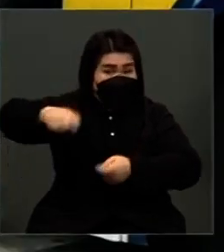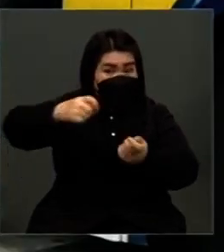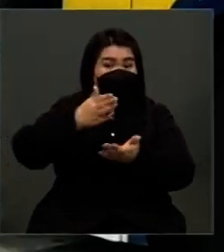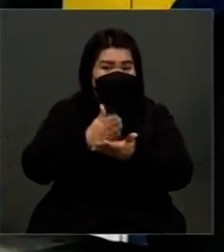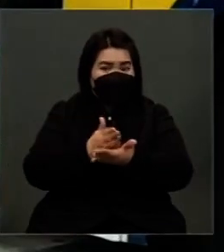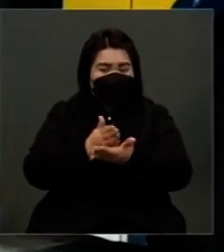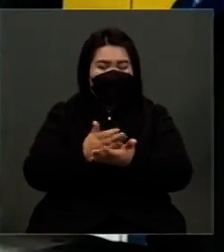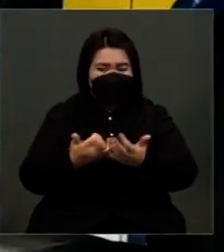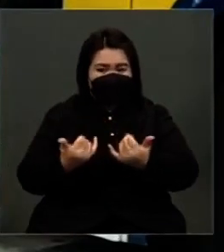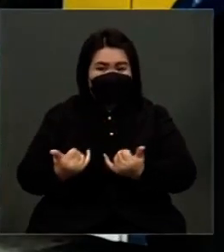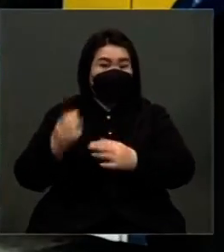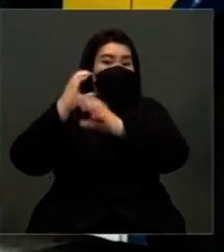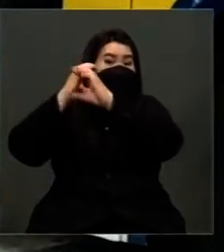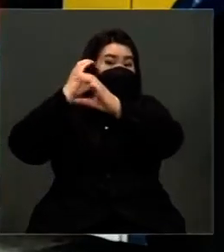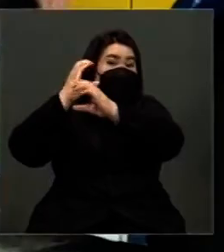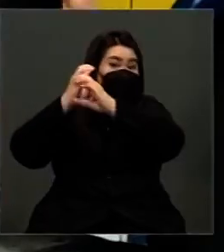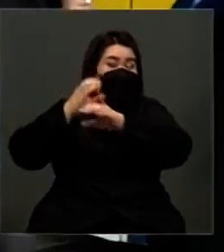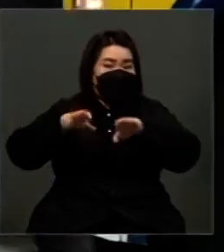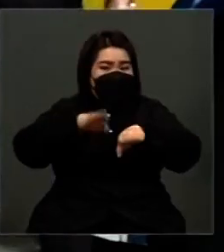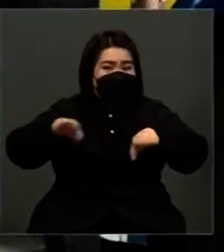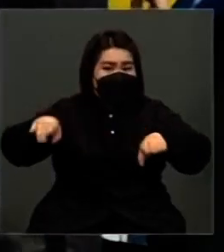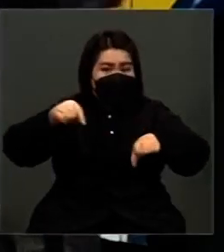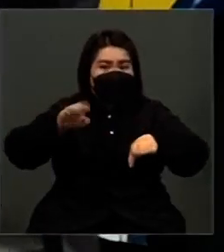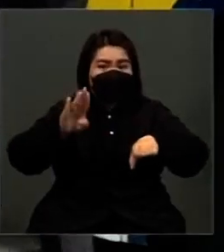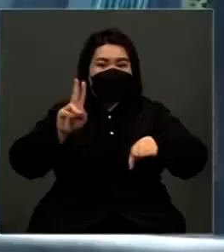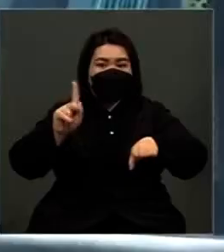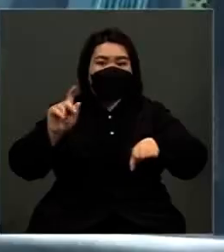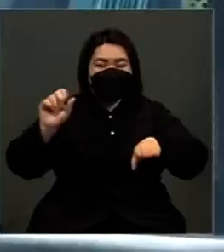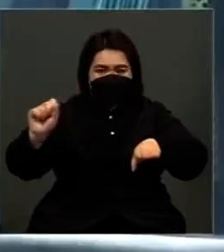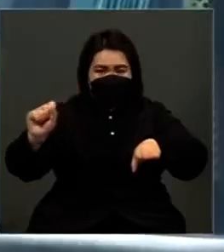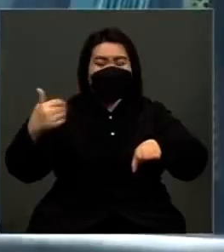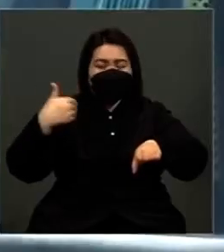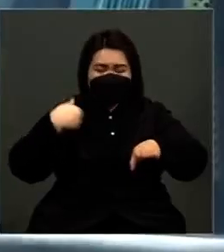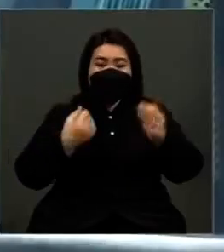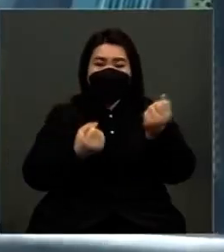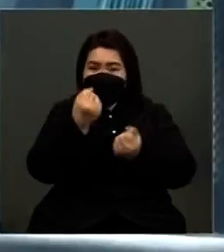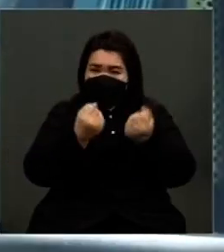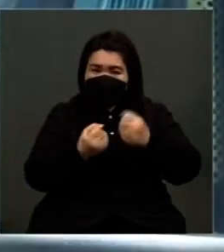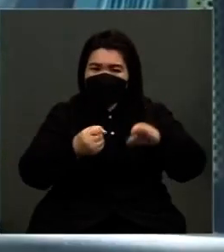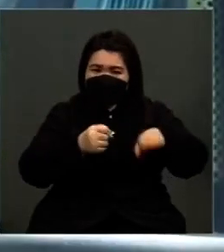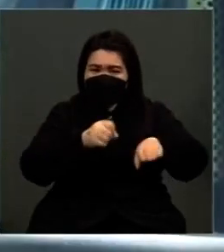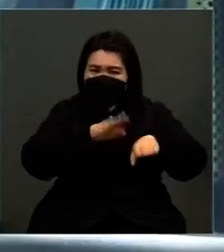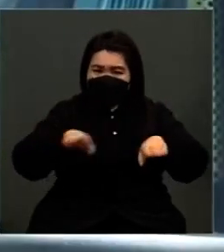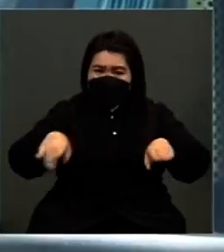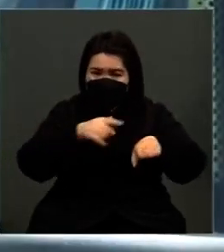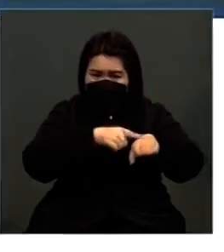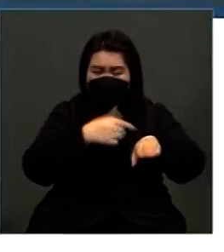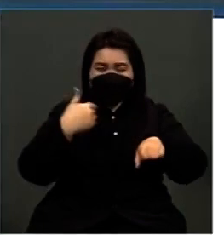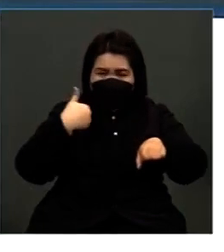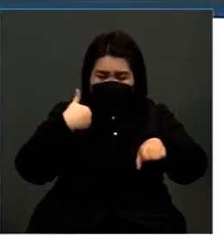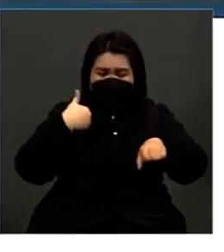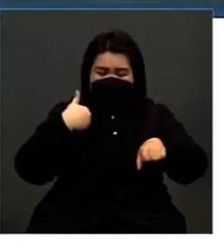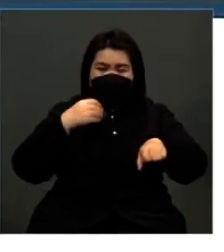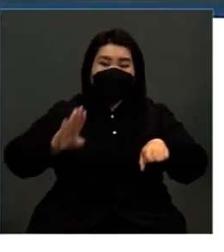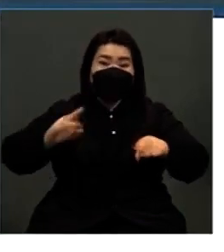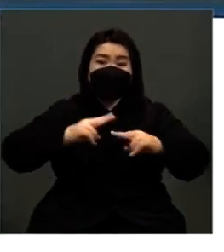ริษัทขนส่งจำกัดหรือบขส.ได้จัดเตรียมรถโดยสารได้แก่รถบขส.รถร่วมและร